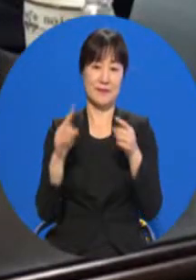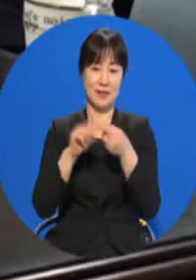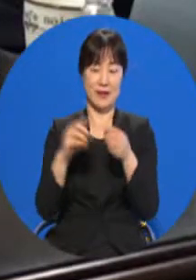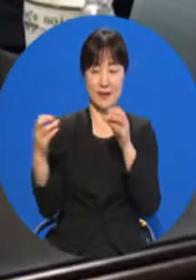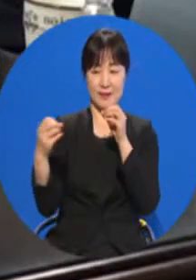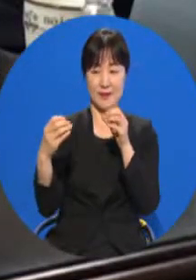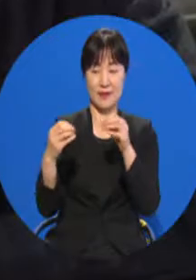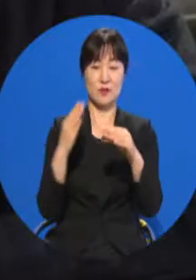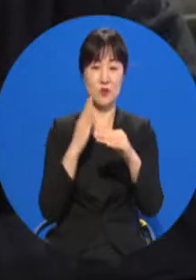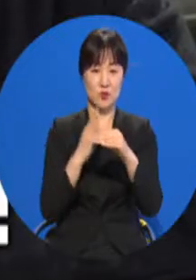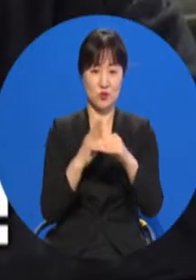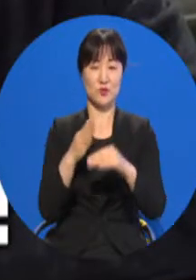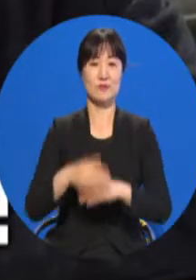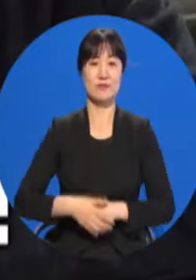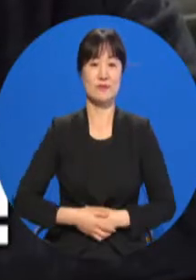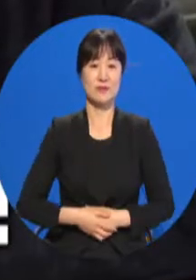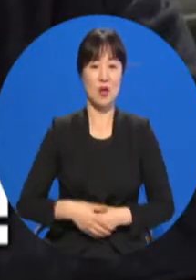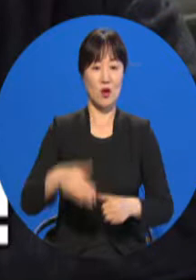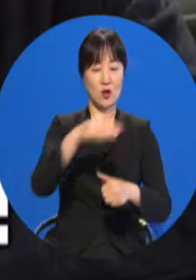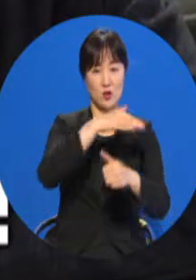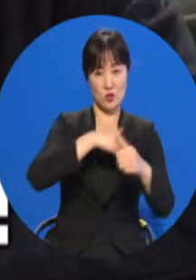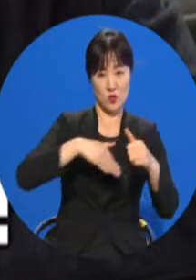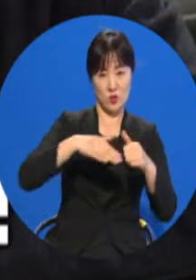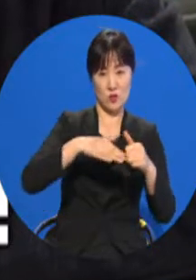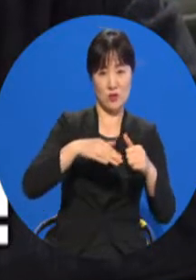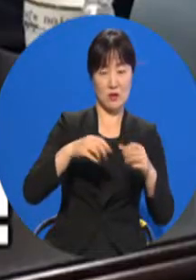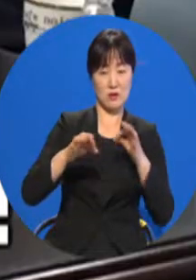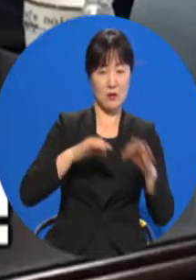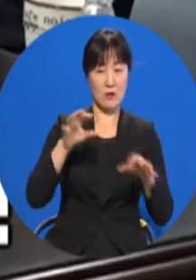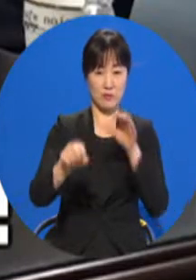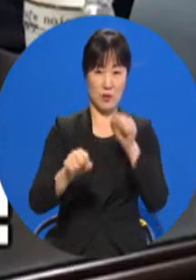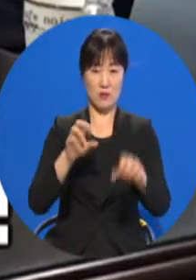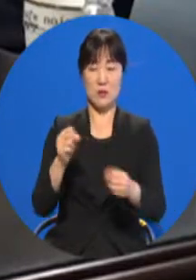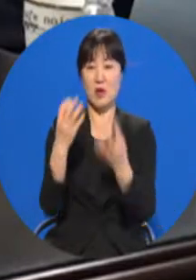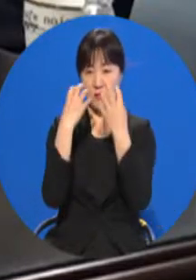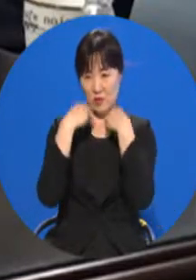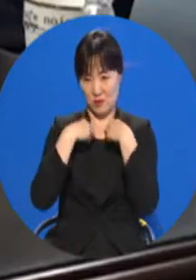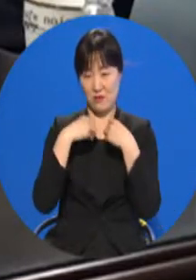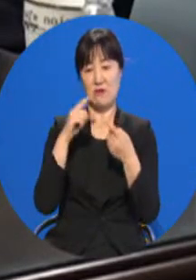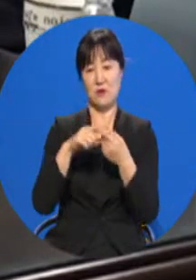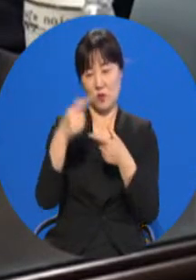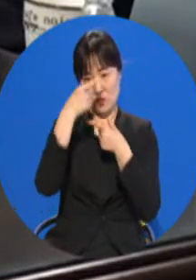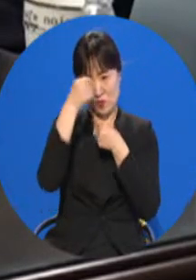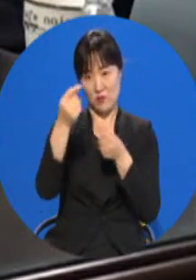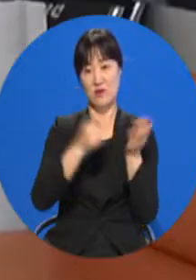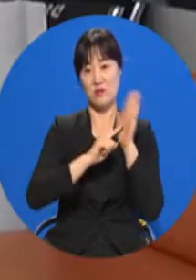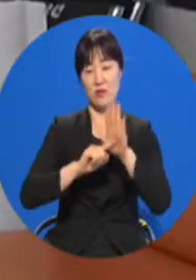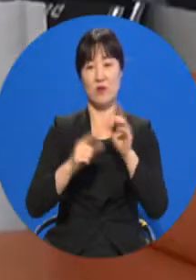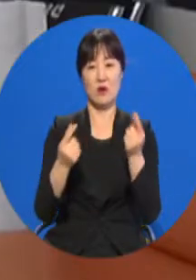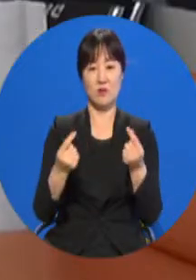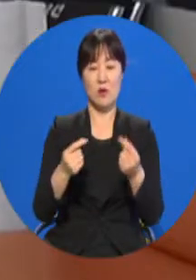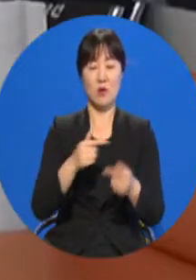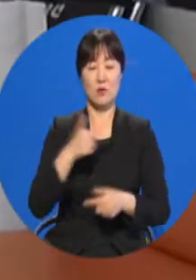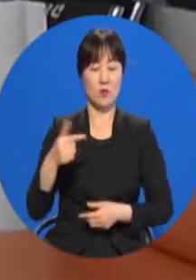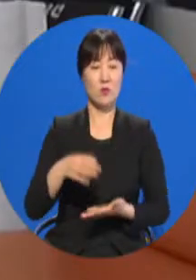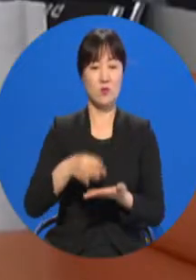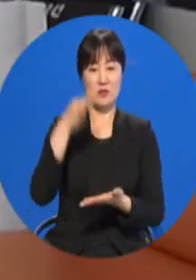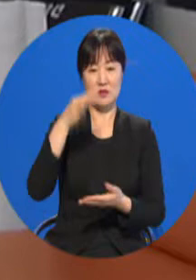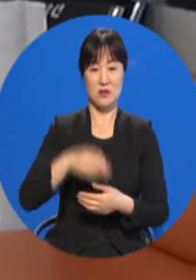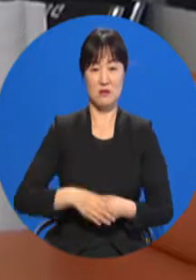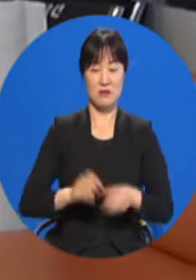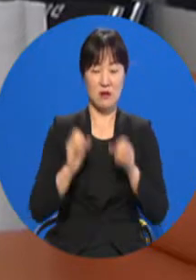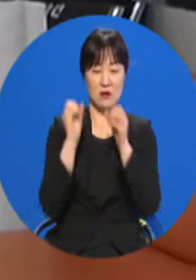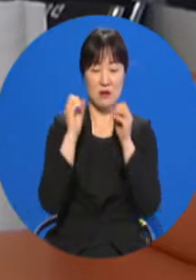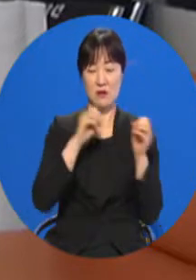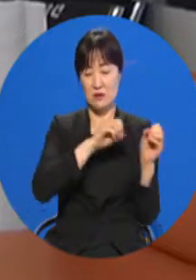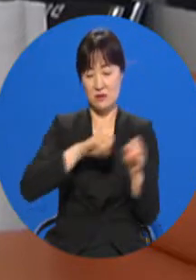털어놓습니다. 근데 2기, 3기에서 주변 상권의 포식자가 되고 있다는 표현이 전국을 찌릅니다. 너무 비싸요. 저는 개인적으로 쓰레기가